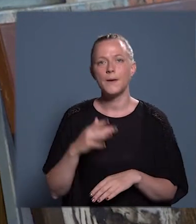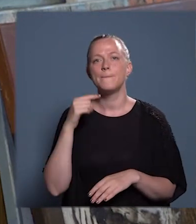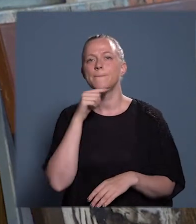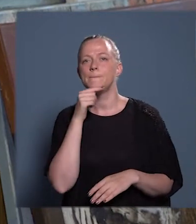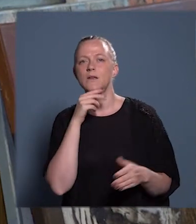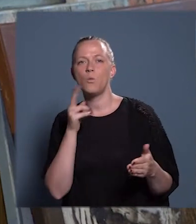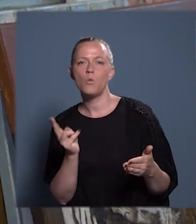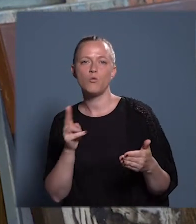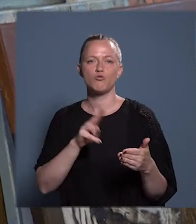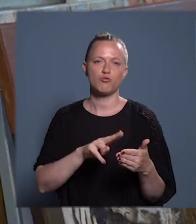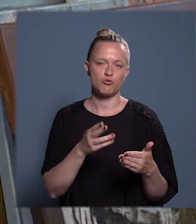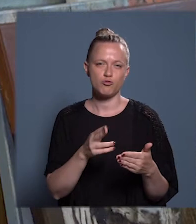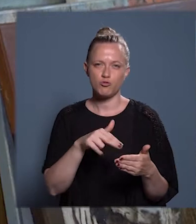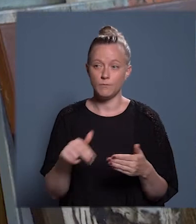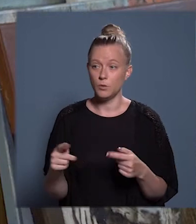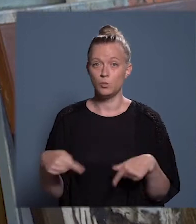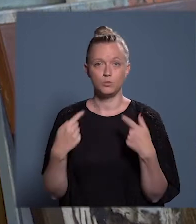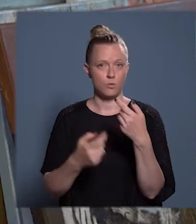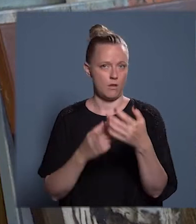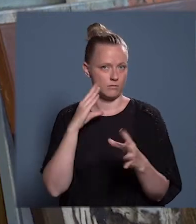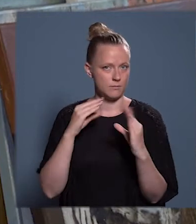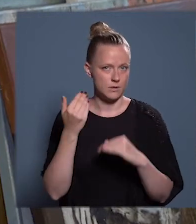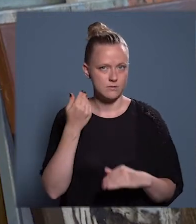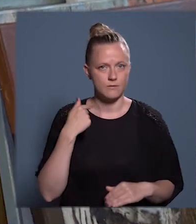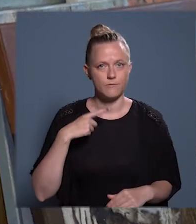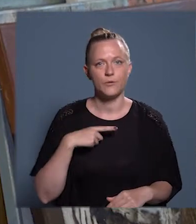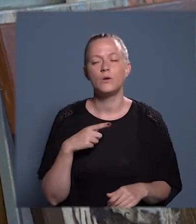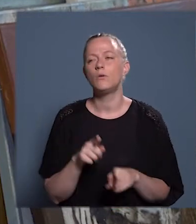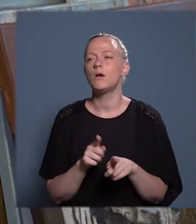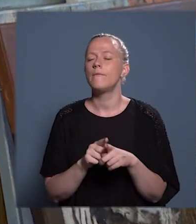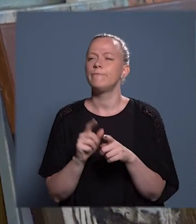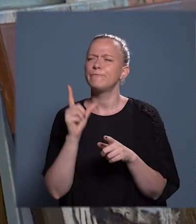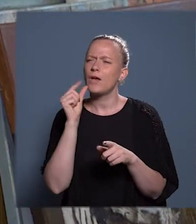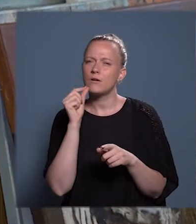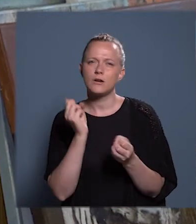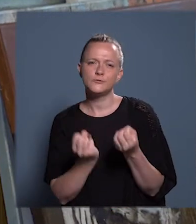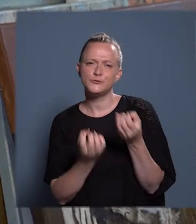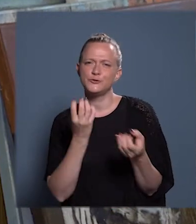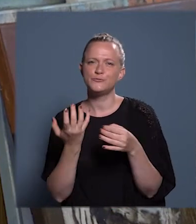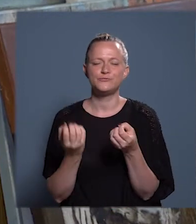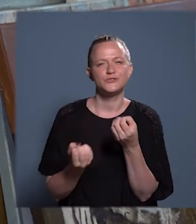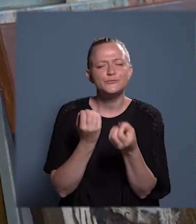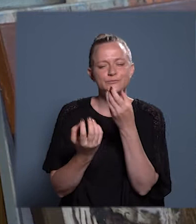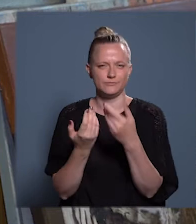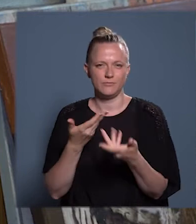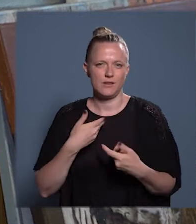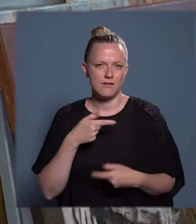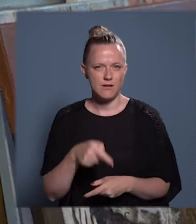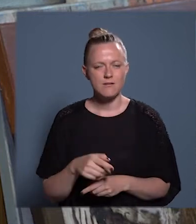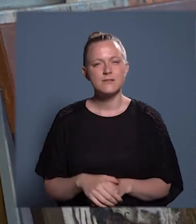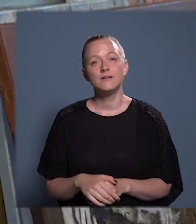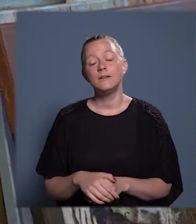rámegyek, ezt utólag tapasztaltam, akkor egy olyan narancsos csillogást ad. És ezen gondolkoztam,